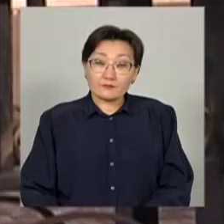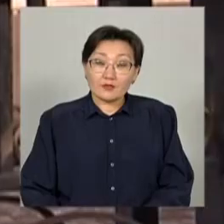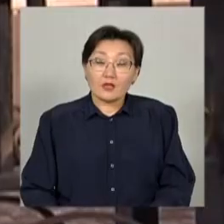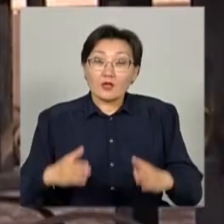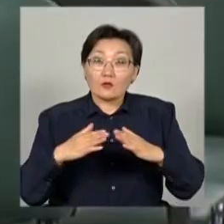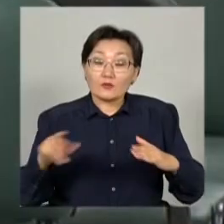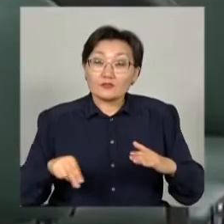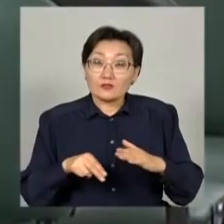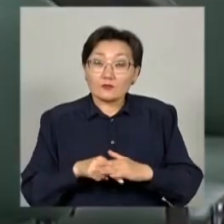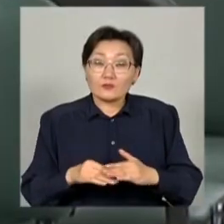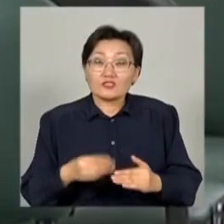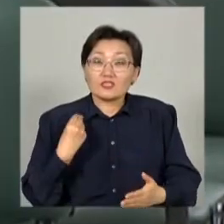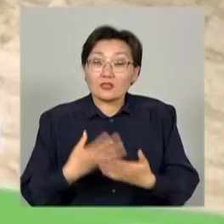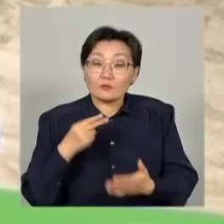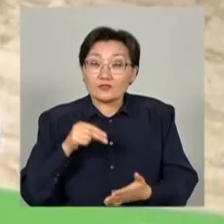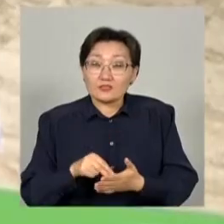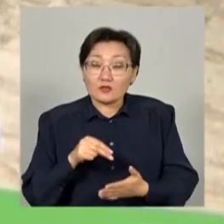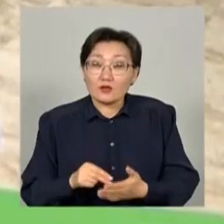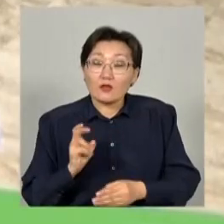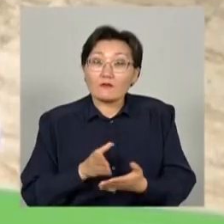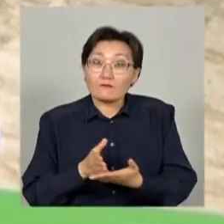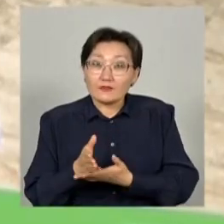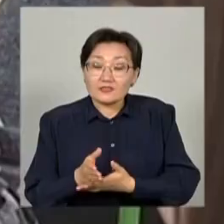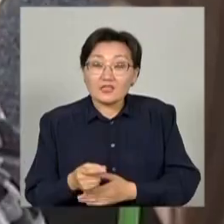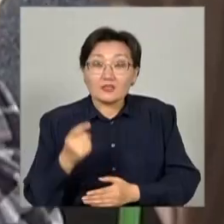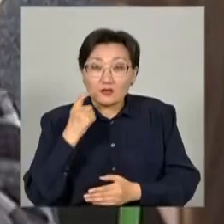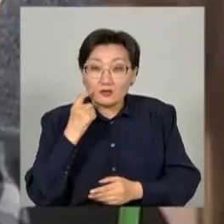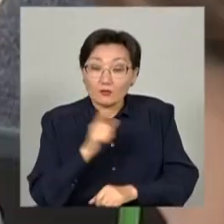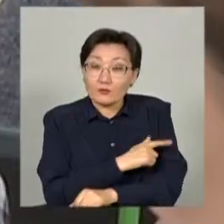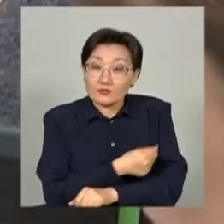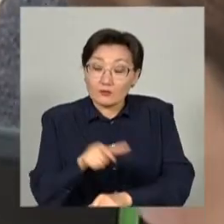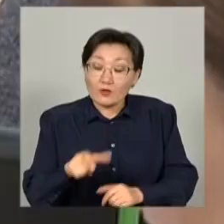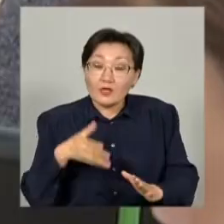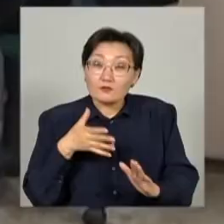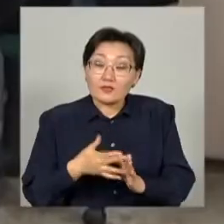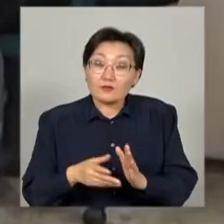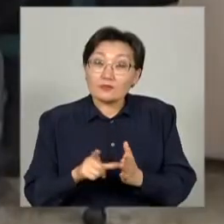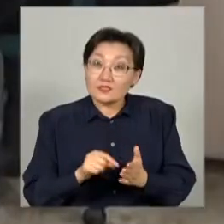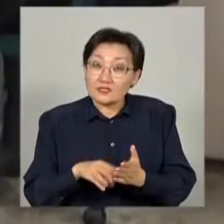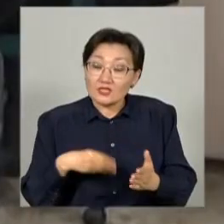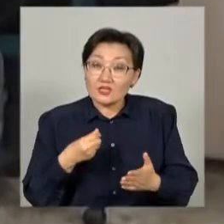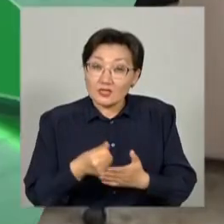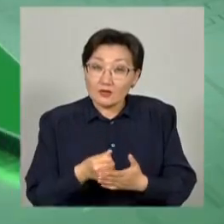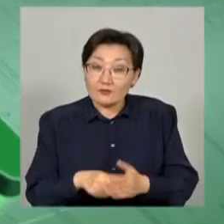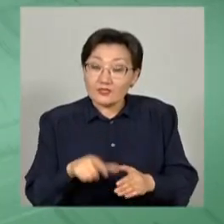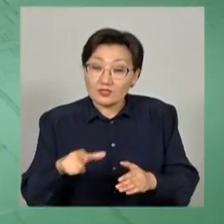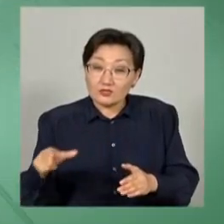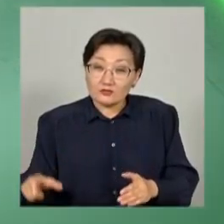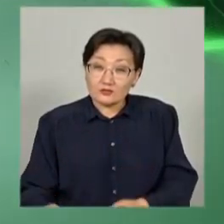Крыша над головой или дорогостоящий визит к стоматологу? На что в первую очередь тратят пенсионные накопления казахстанцы?